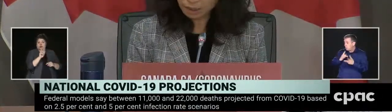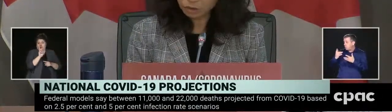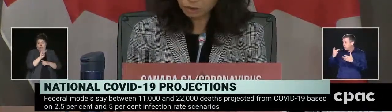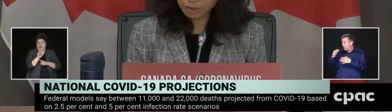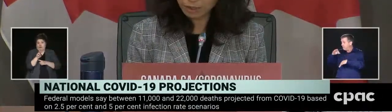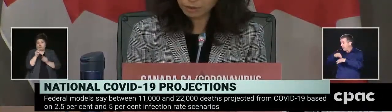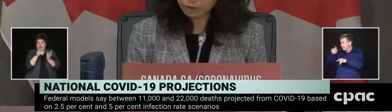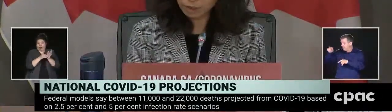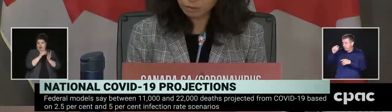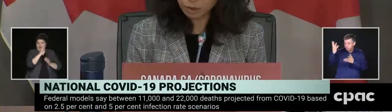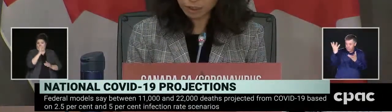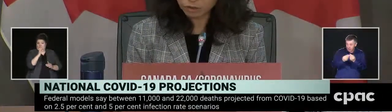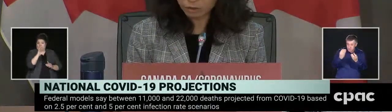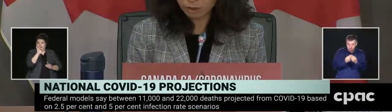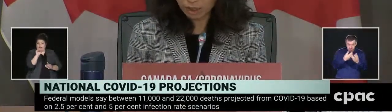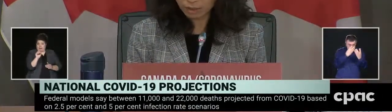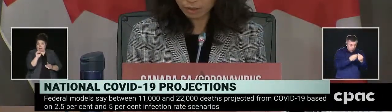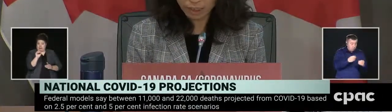22,580 to about